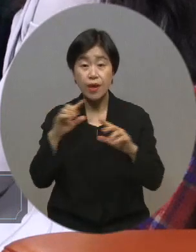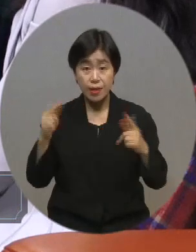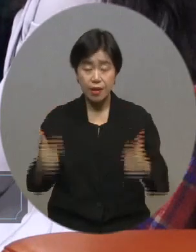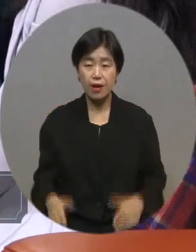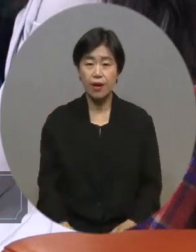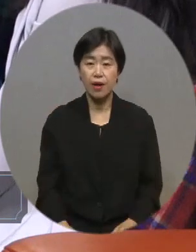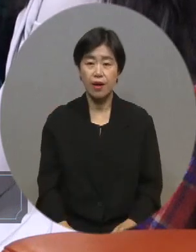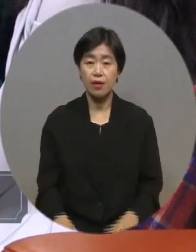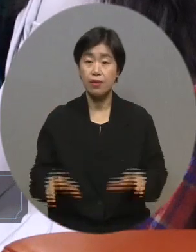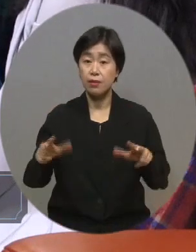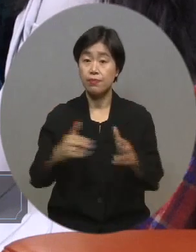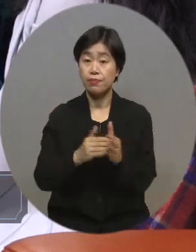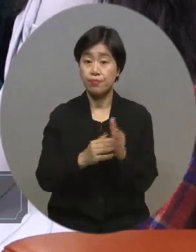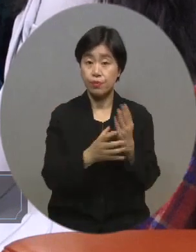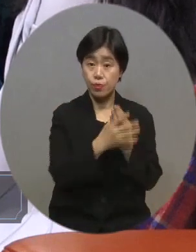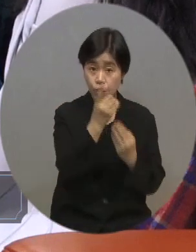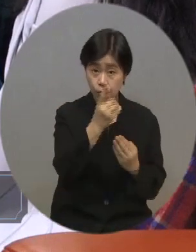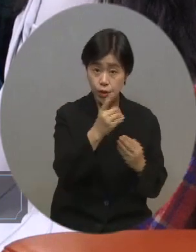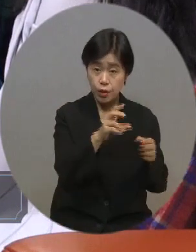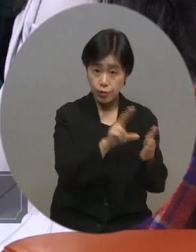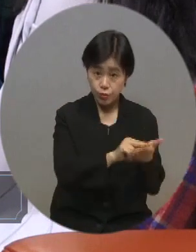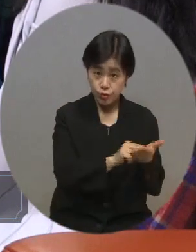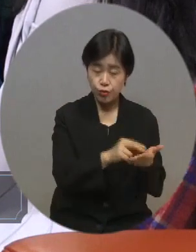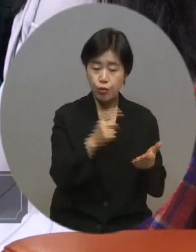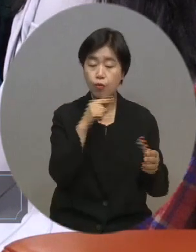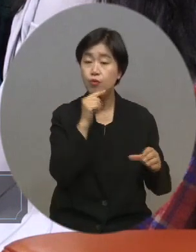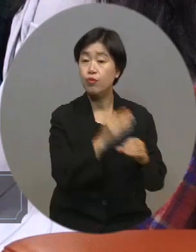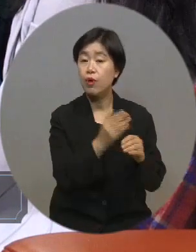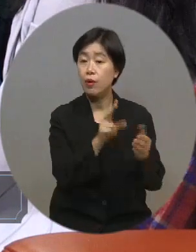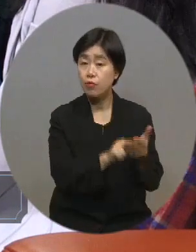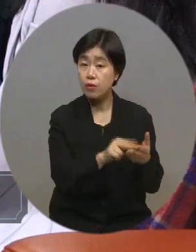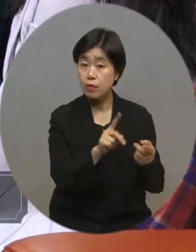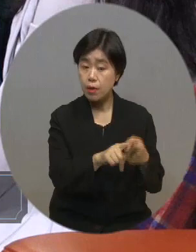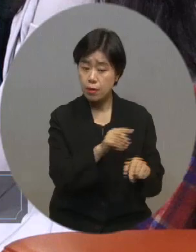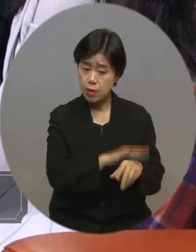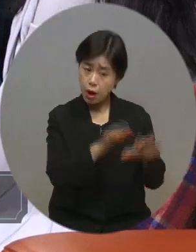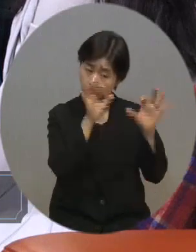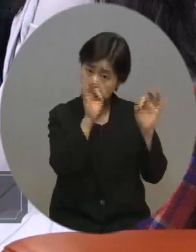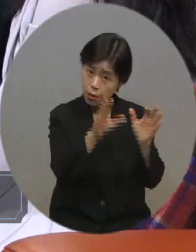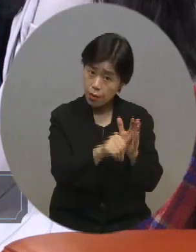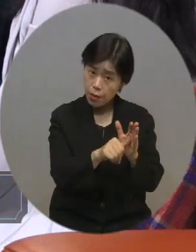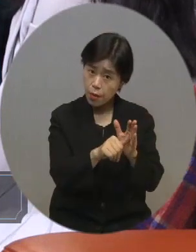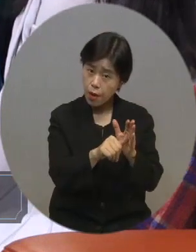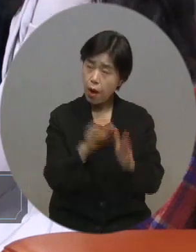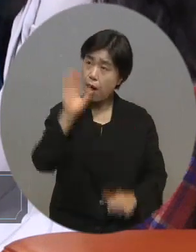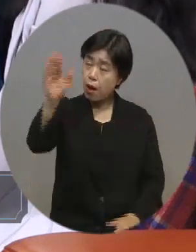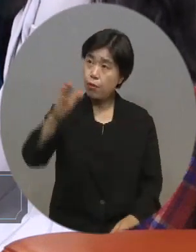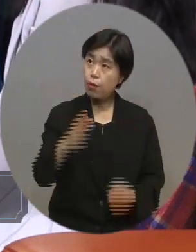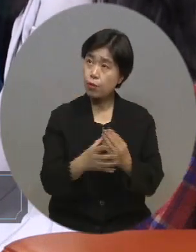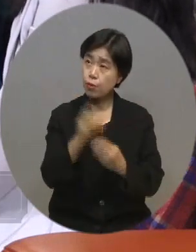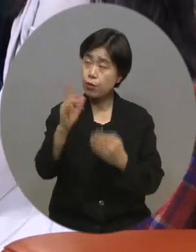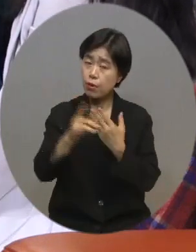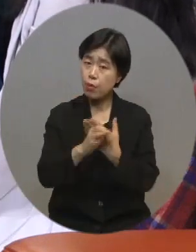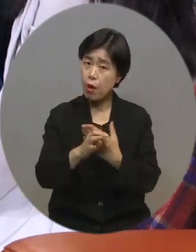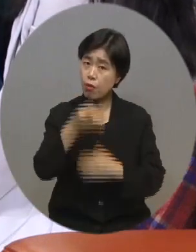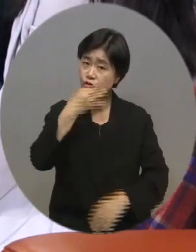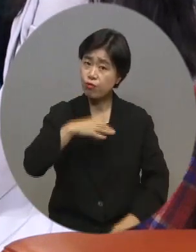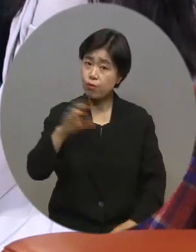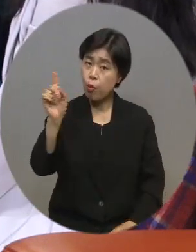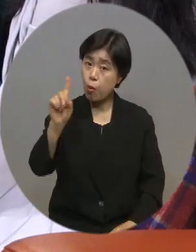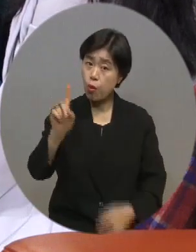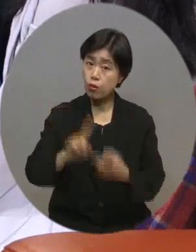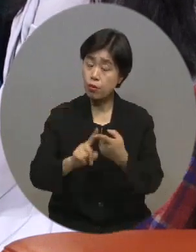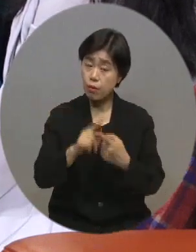그동안 통일 문제, 북한 문제 이런 거 쭉 연구하면서 통일이 되면 뭐가 좋다, 뭐가 좋다를 이제 말했는데